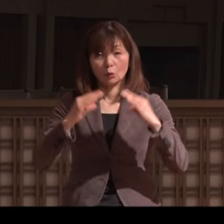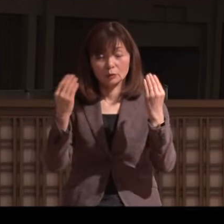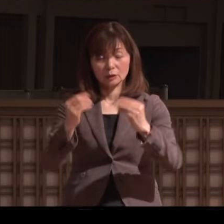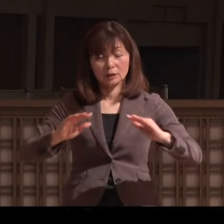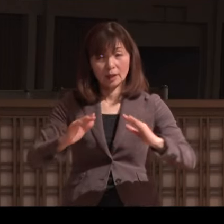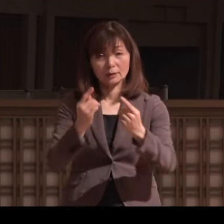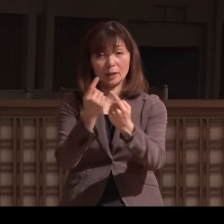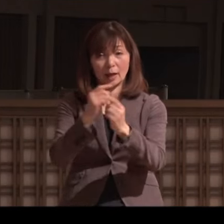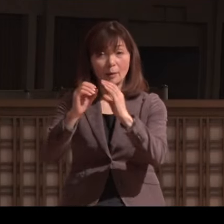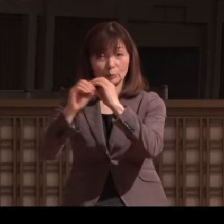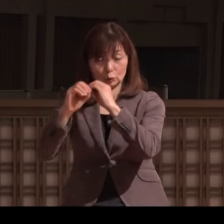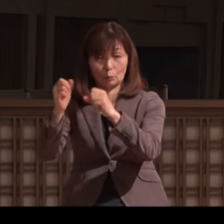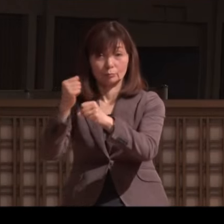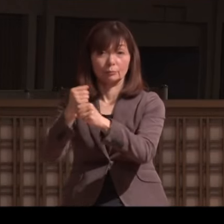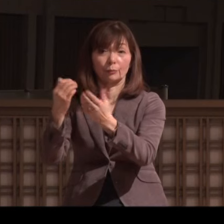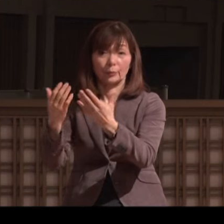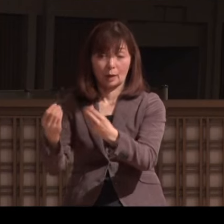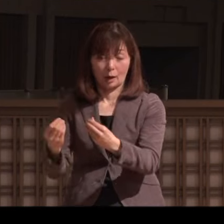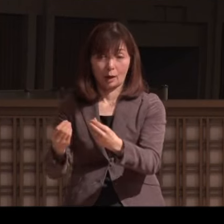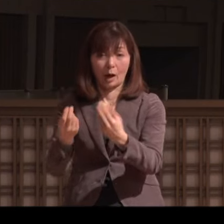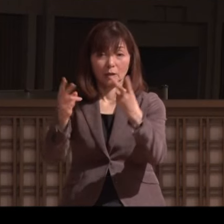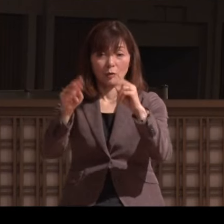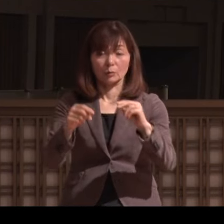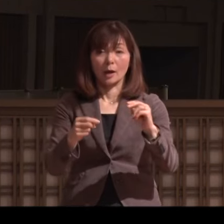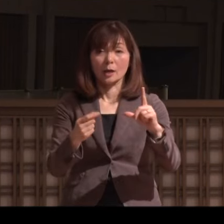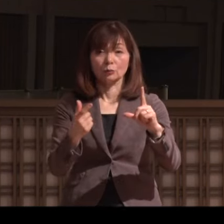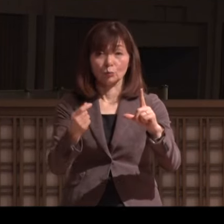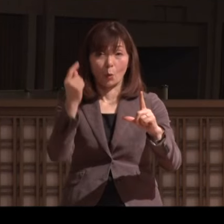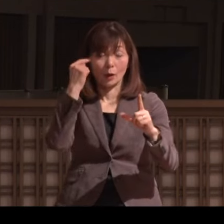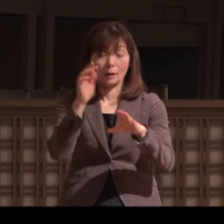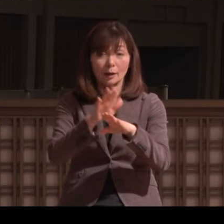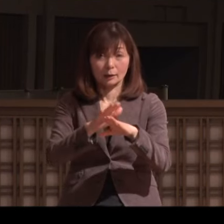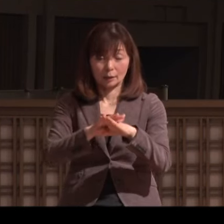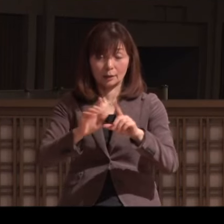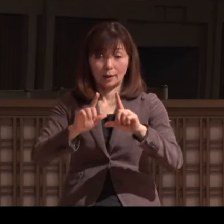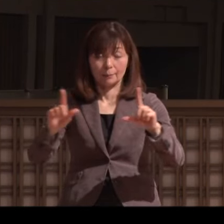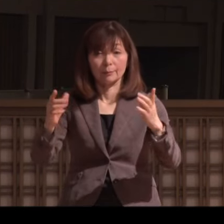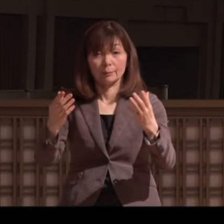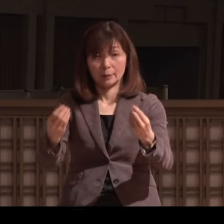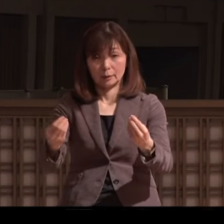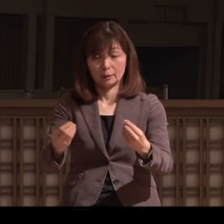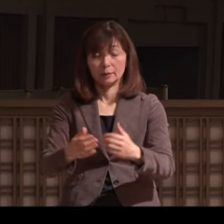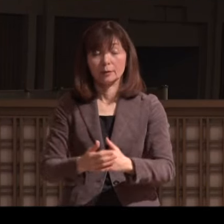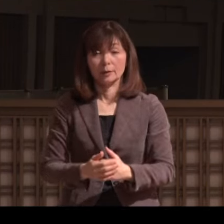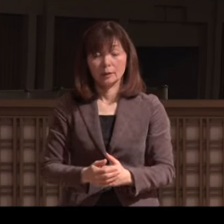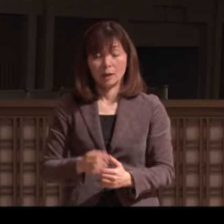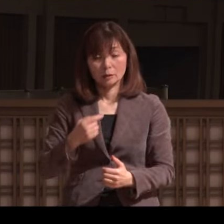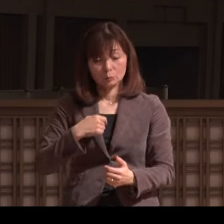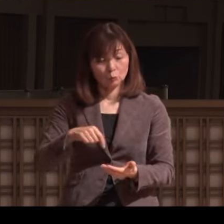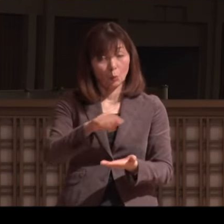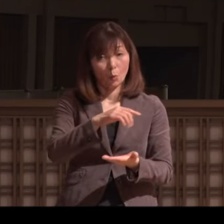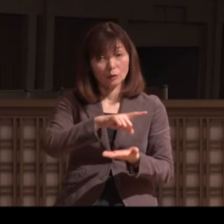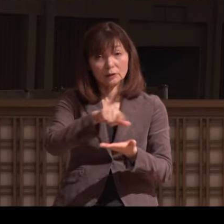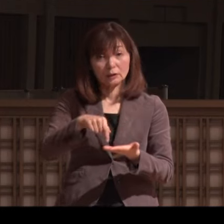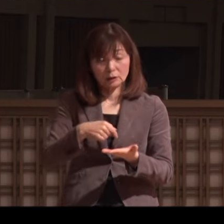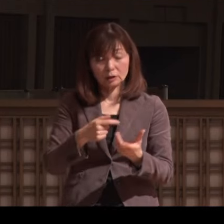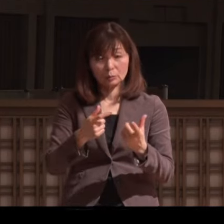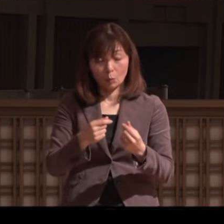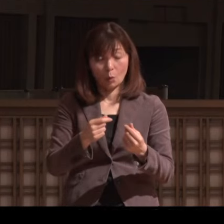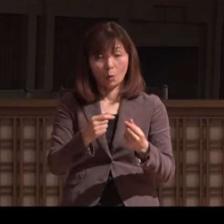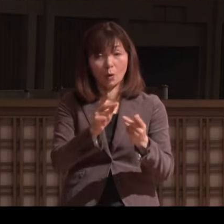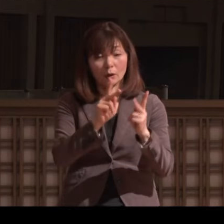策定され広島エルモの考え方が示されたとえ当地区としても当地区が抱える所